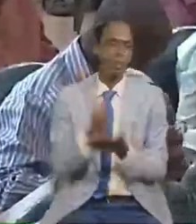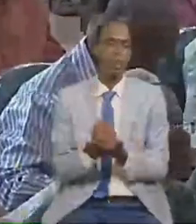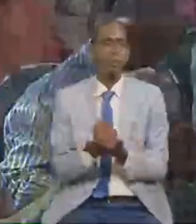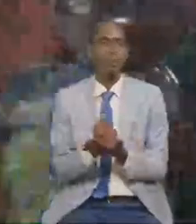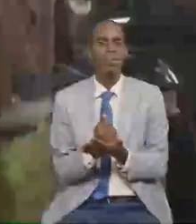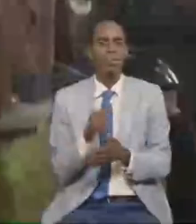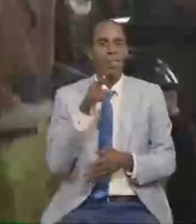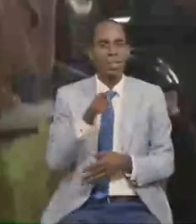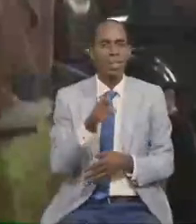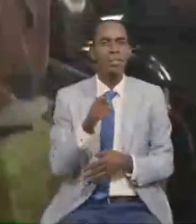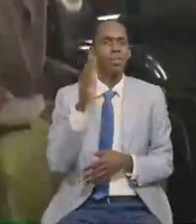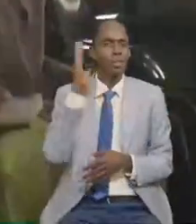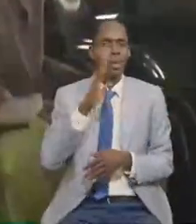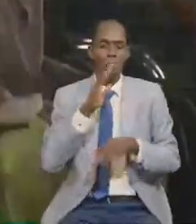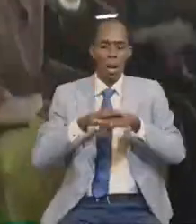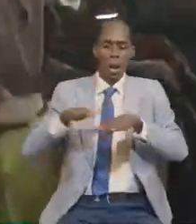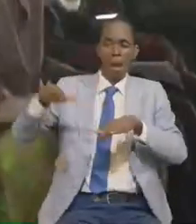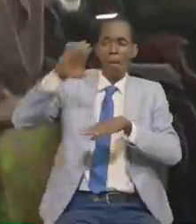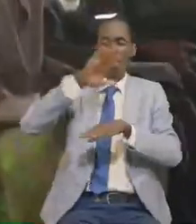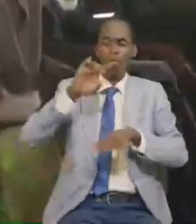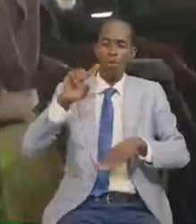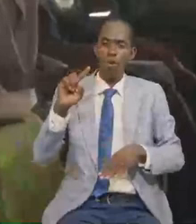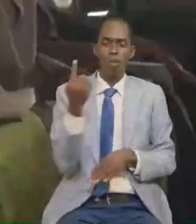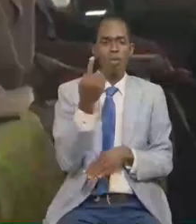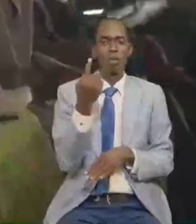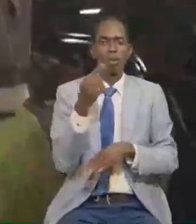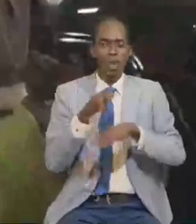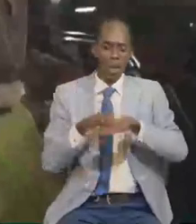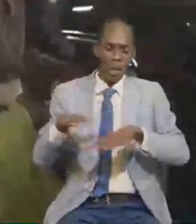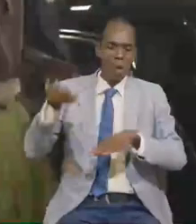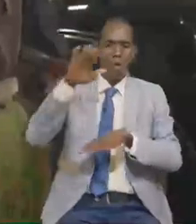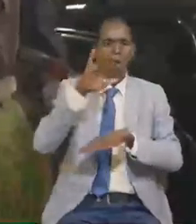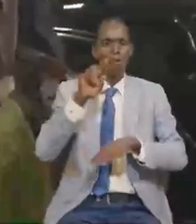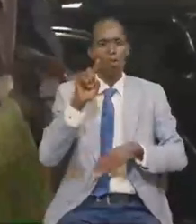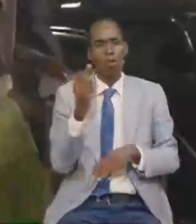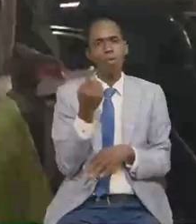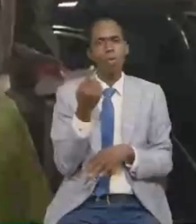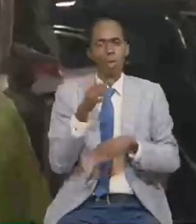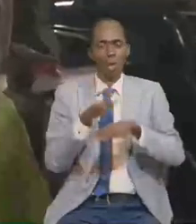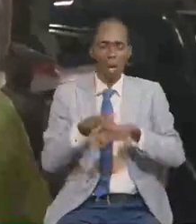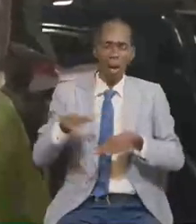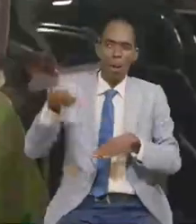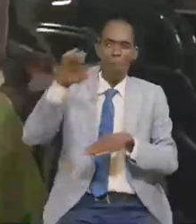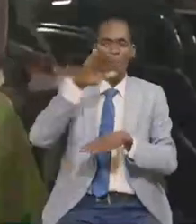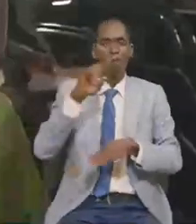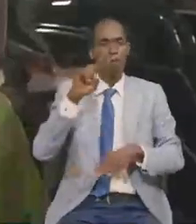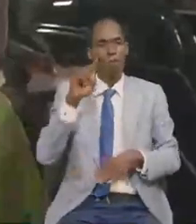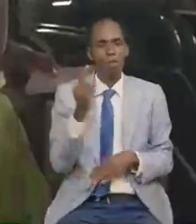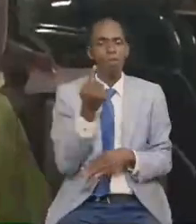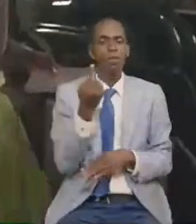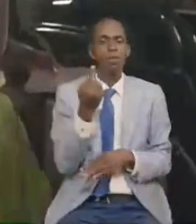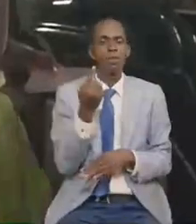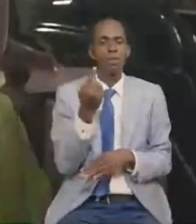en haut et toujours en haut où